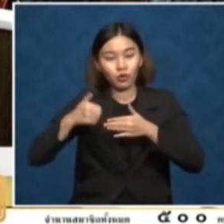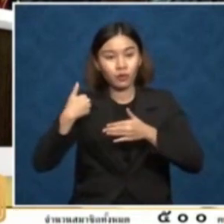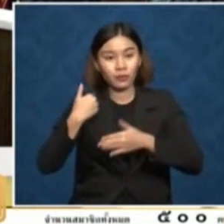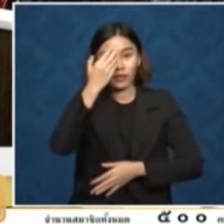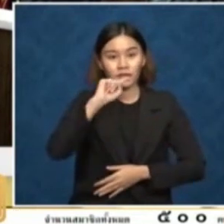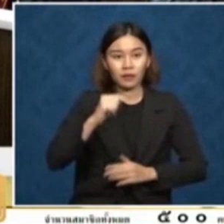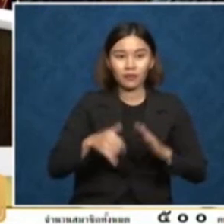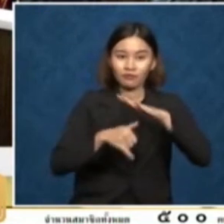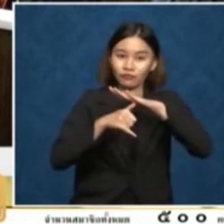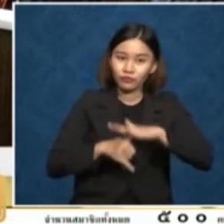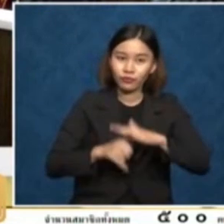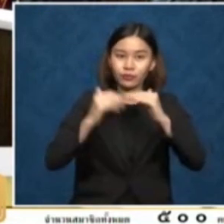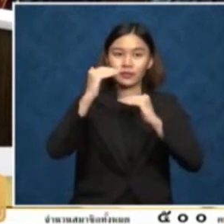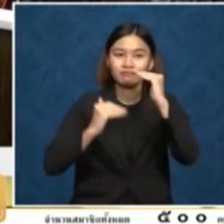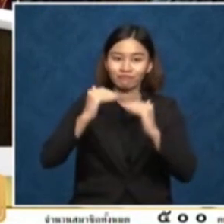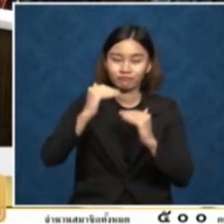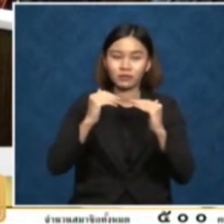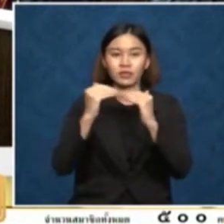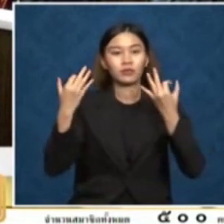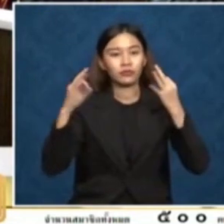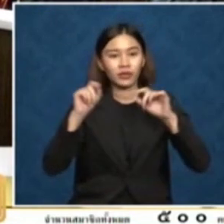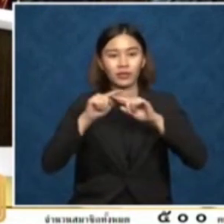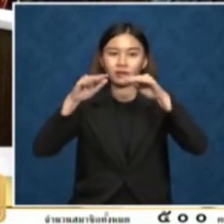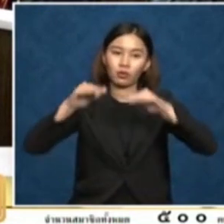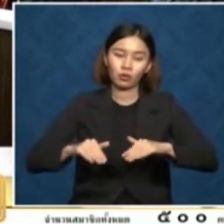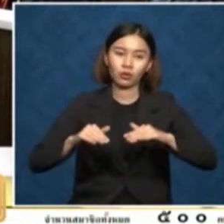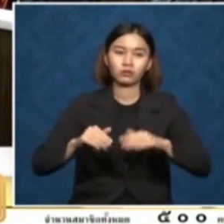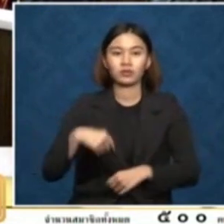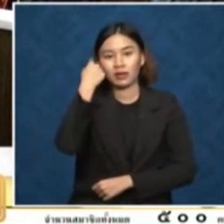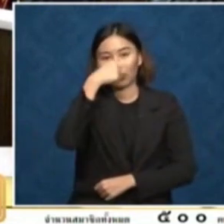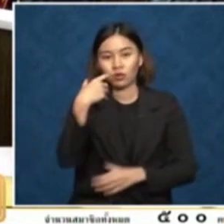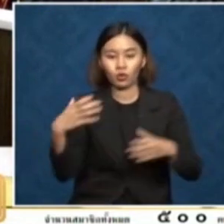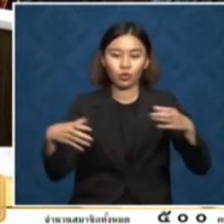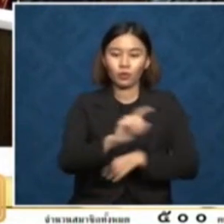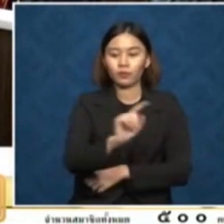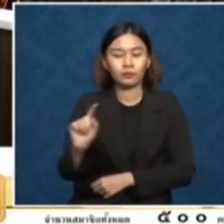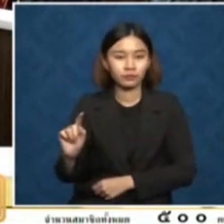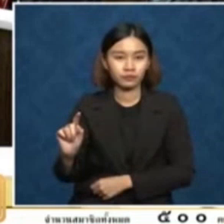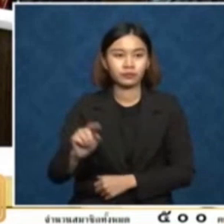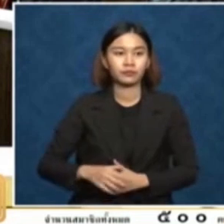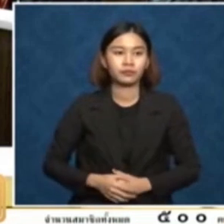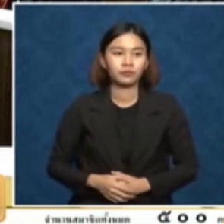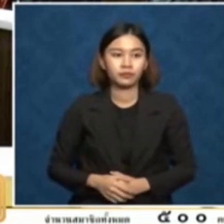ไปสู่การลดทอนสิทธิเสรีภาพของคนใดกลุ่มใดกลุ่มหนึ่งหรือไ